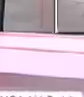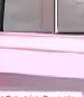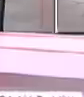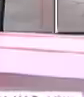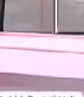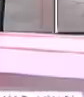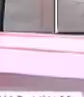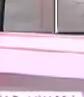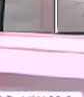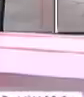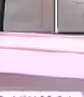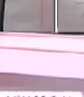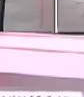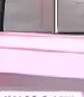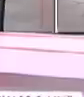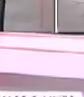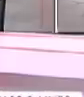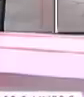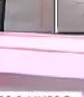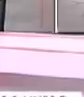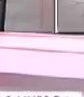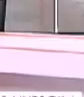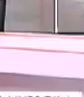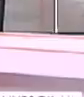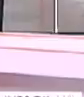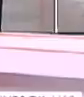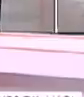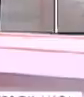Suzuki Malaysia bertemu Thailand. Terima kasih atas